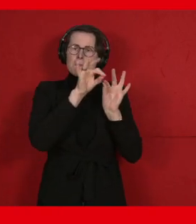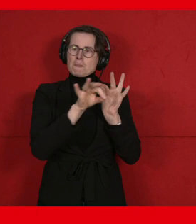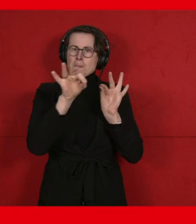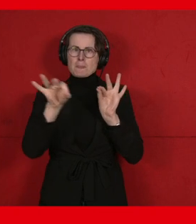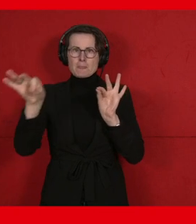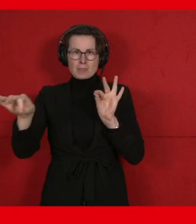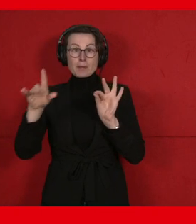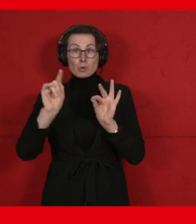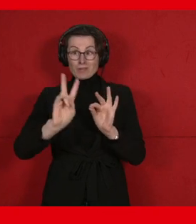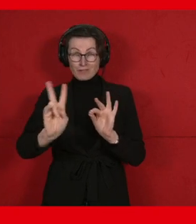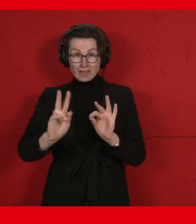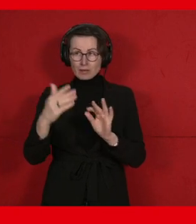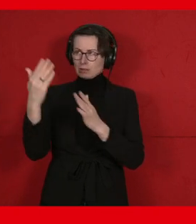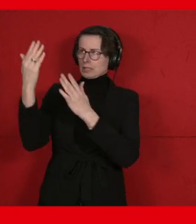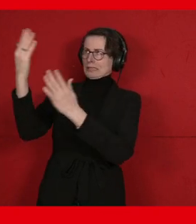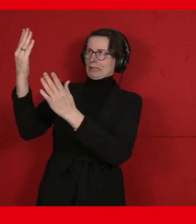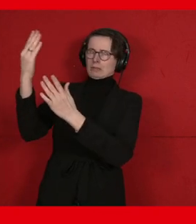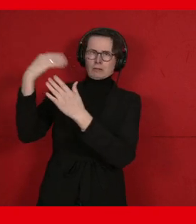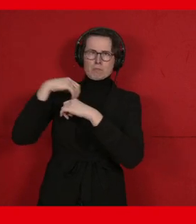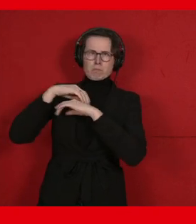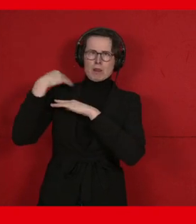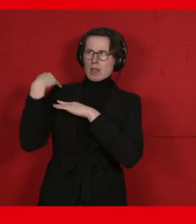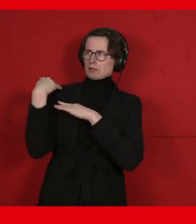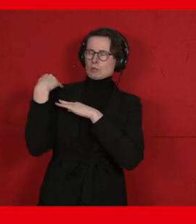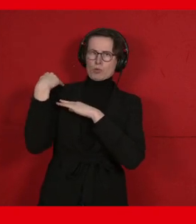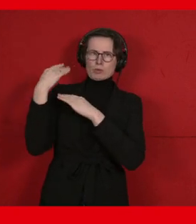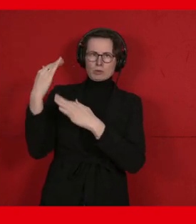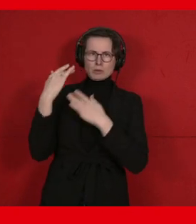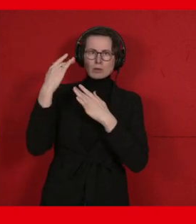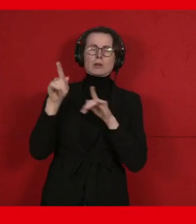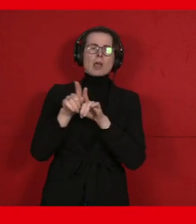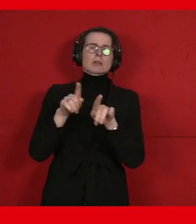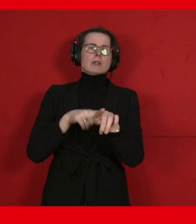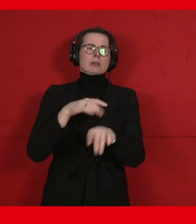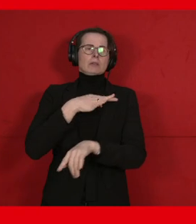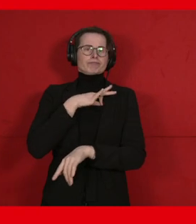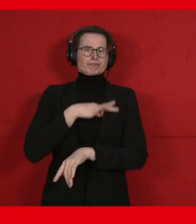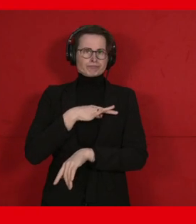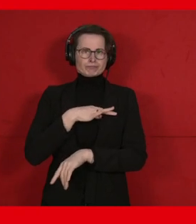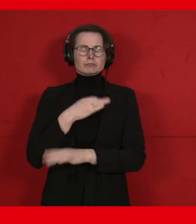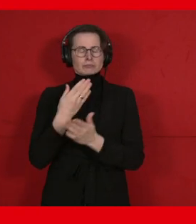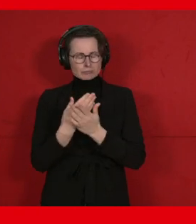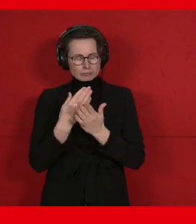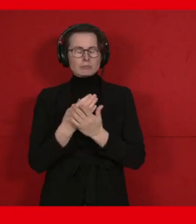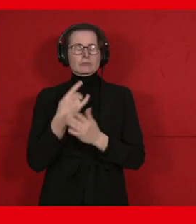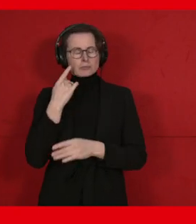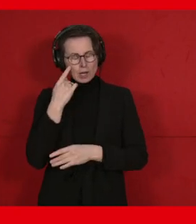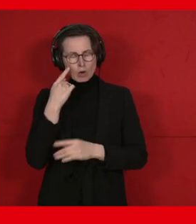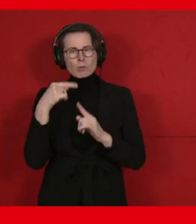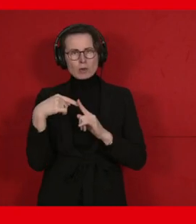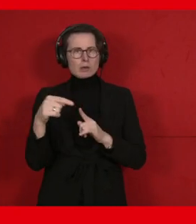dass diejenigen, die diese zusätzliche Belastung da verspüren, auch darin partizipieren. Ich glaube, dass das ein ganz wichtiger Punkt werden